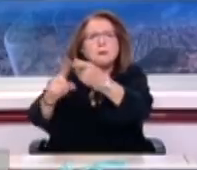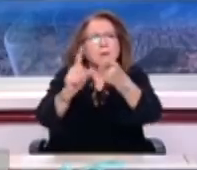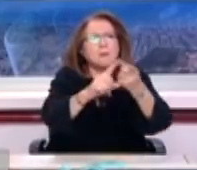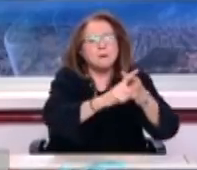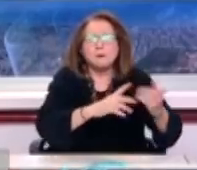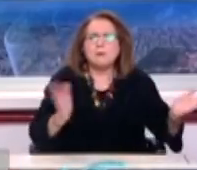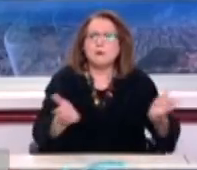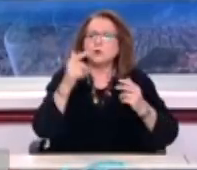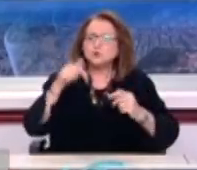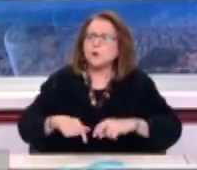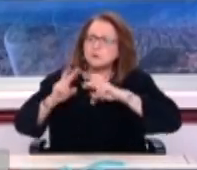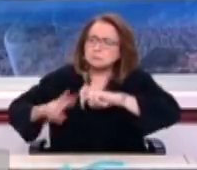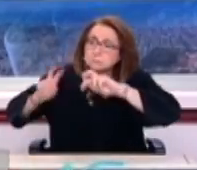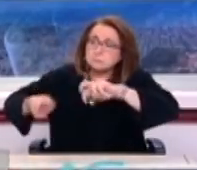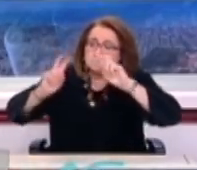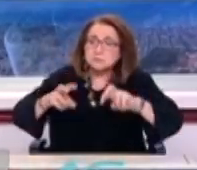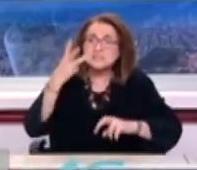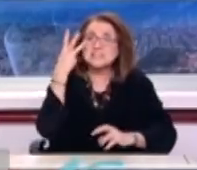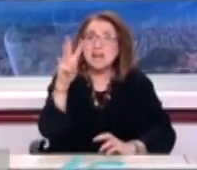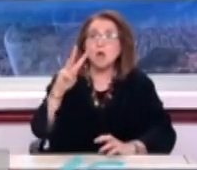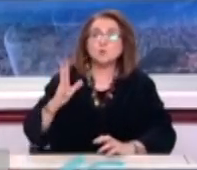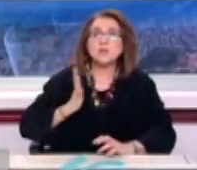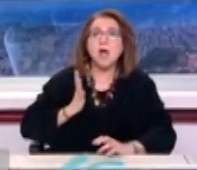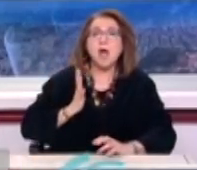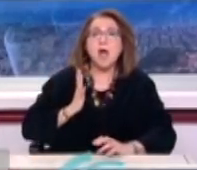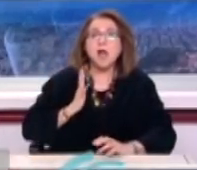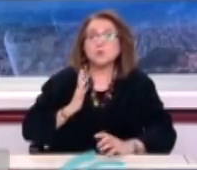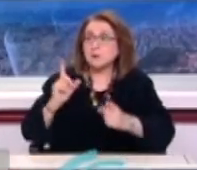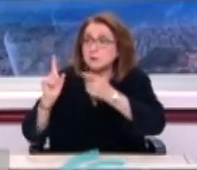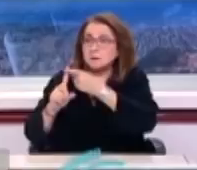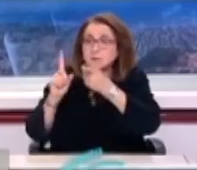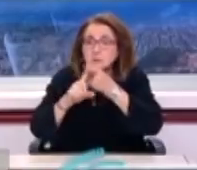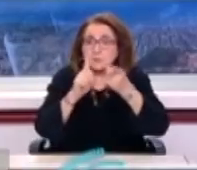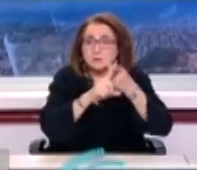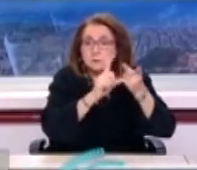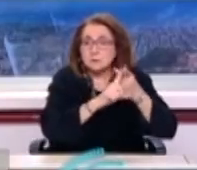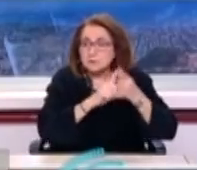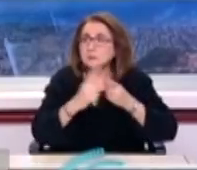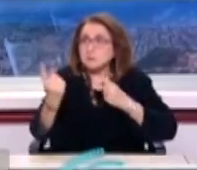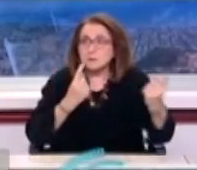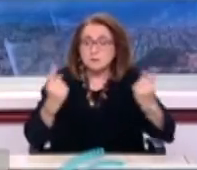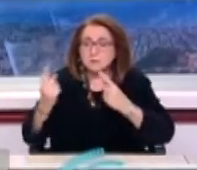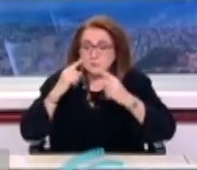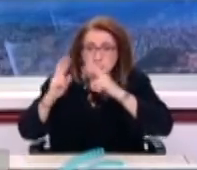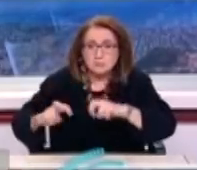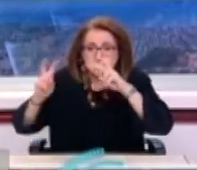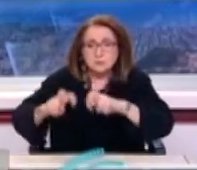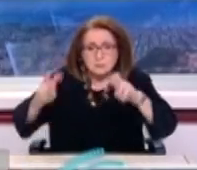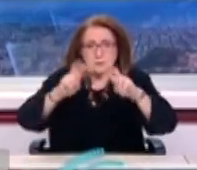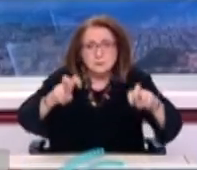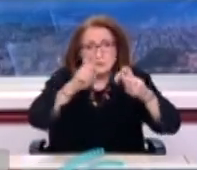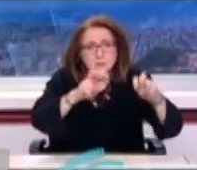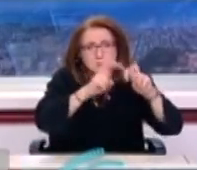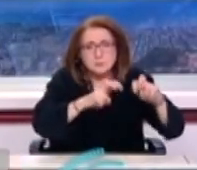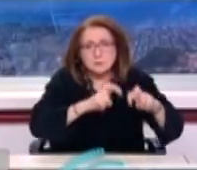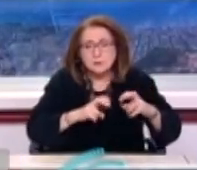εργαστηριακός έλεγχος ή πραγματοποιείται την ώρα που μιλάμε σε άτομα που τηρούσαν τα κλινικοεπιδημιολογικά κριτήρια. Αυτός ο έλεγχος συνεχίζεται